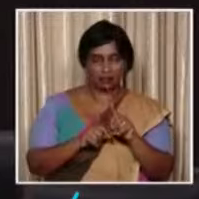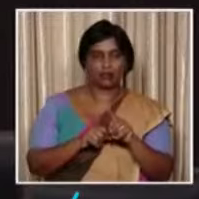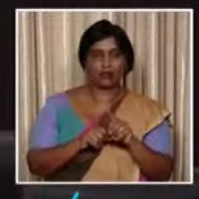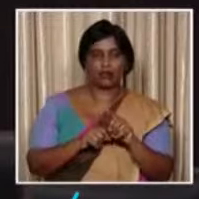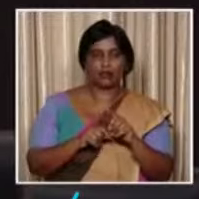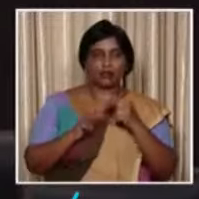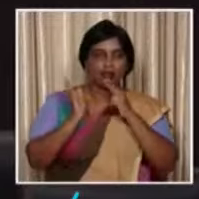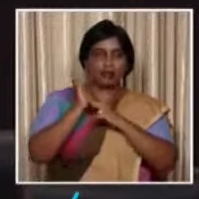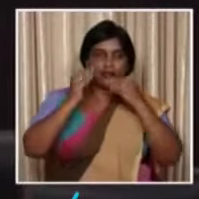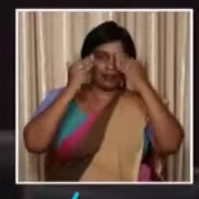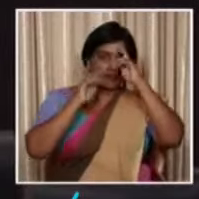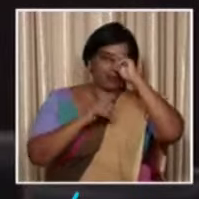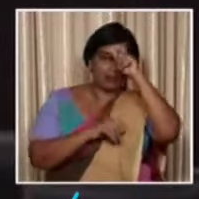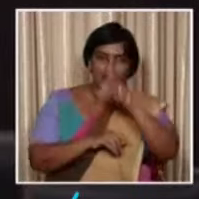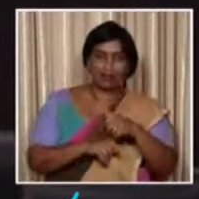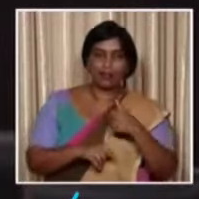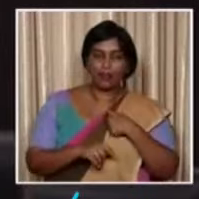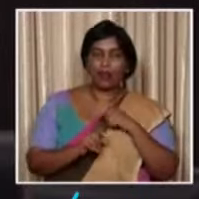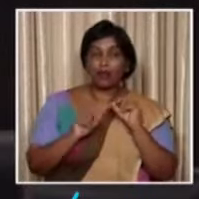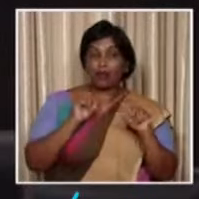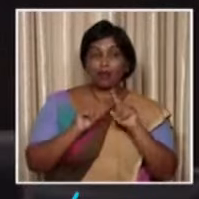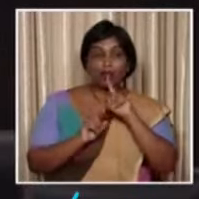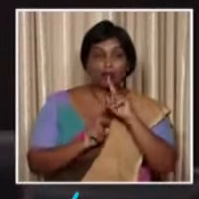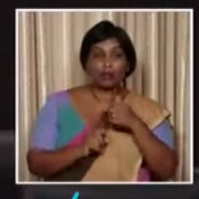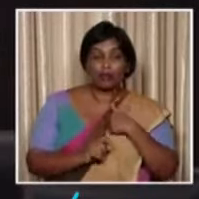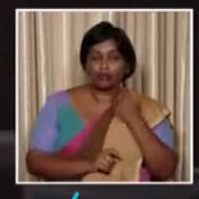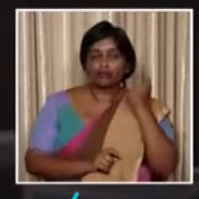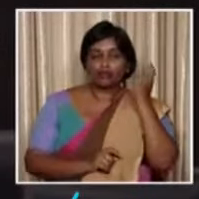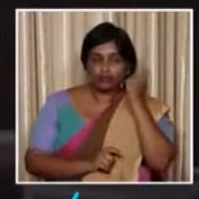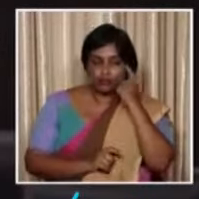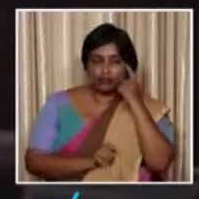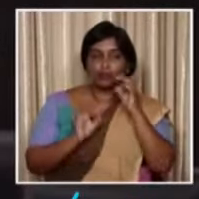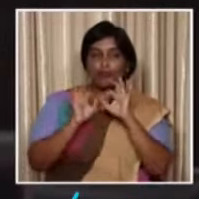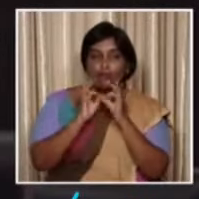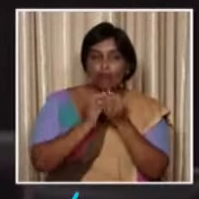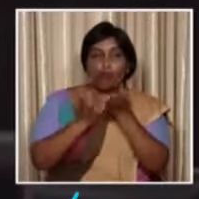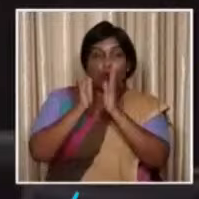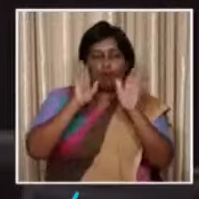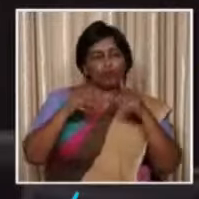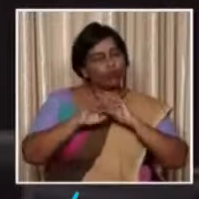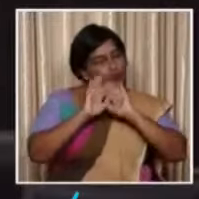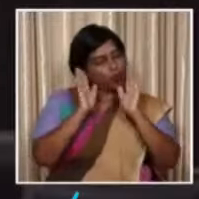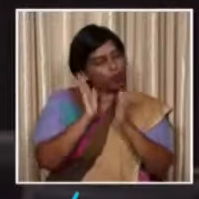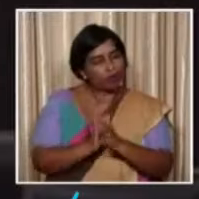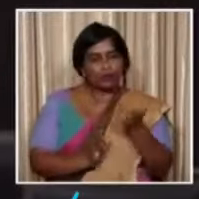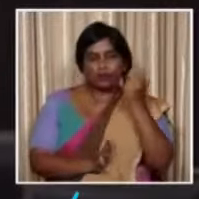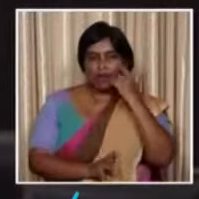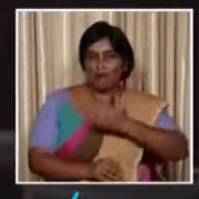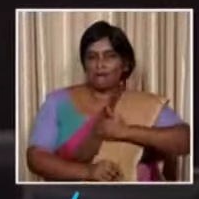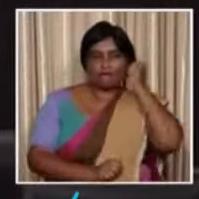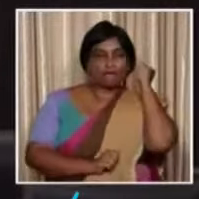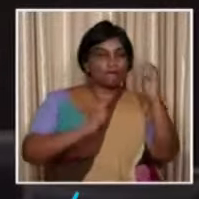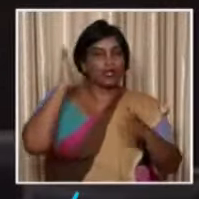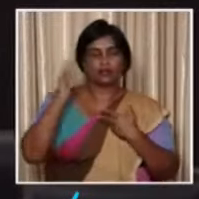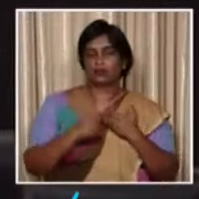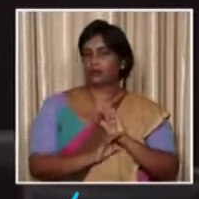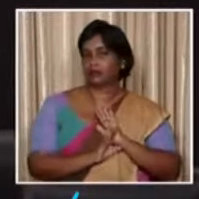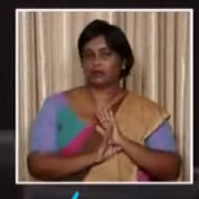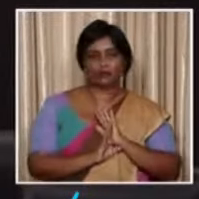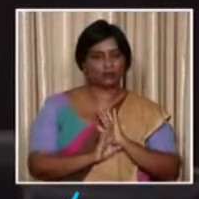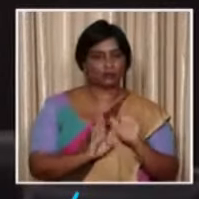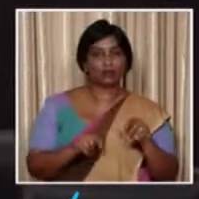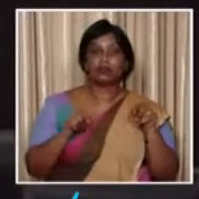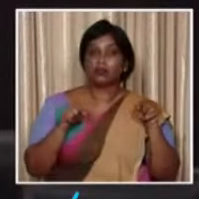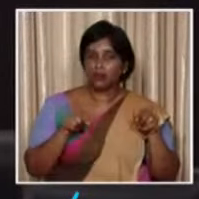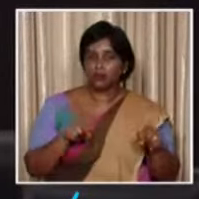නාමල් රාජපක්ෂ මැතිතුමනි මම මේ නම් ඔක්කොම කිව්වේ මන් දන්නවා එතුමලගේ පෞල් පසුබිම් ඔක්කොම කාටවත් මං අපහාස කරන්නේ නැහැ